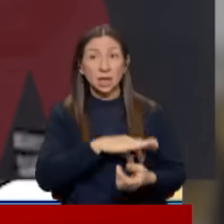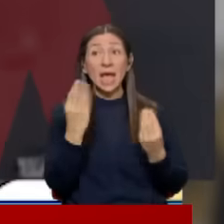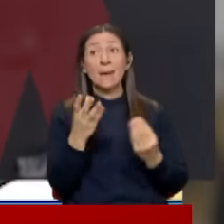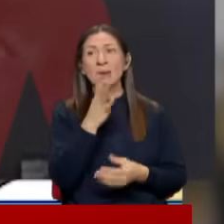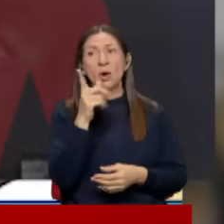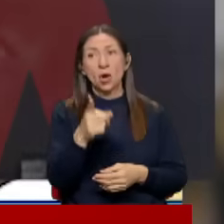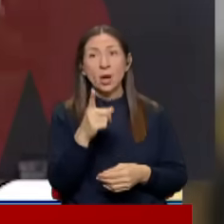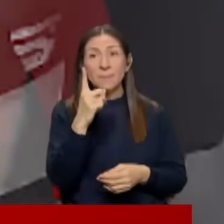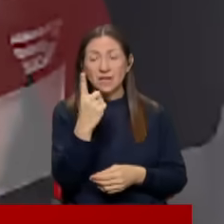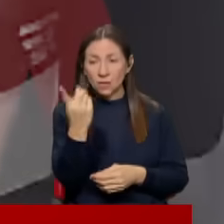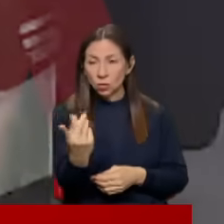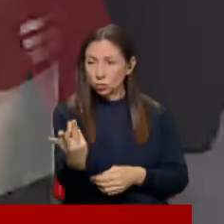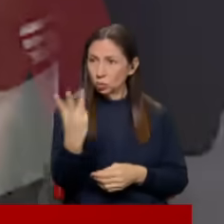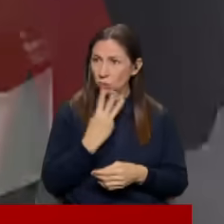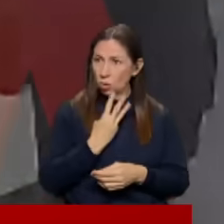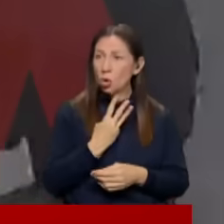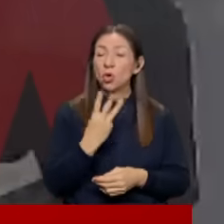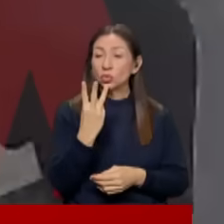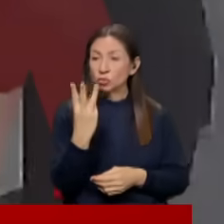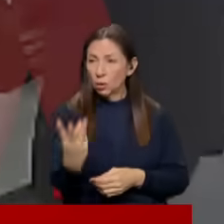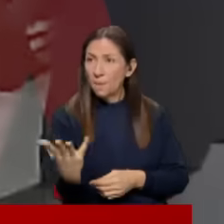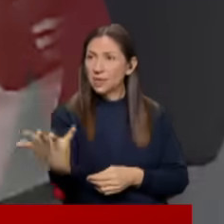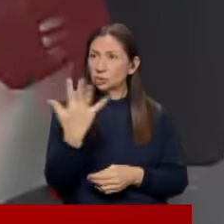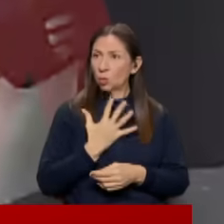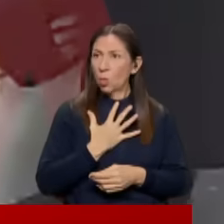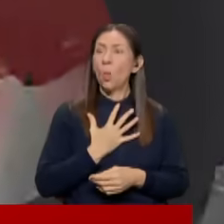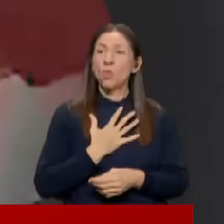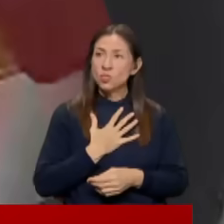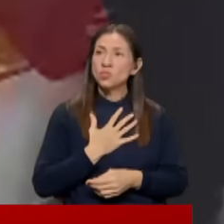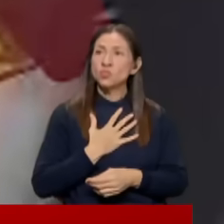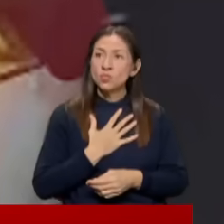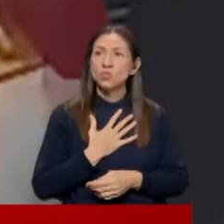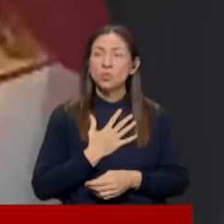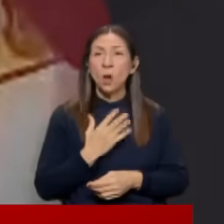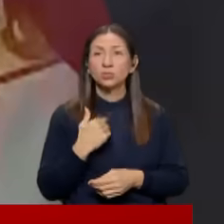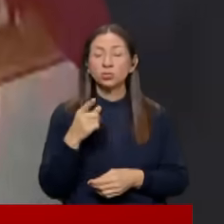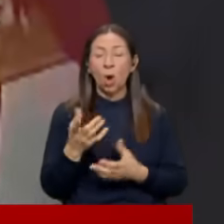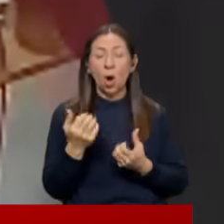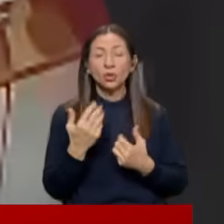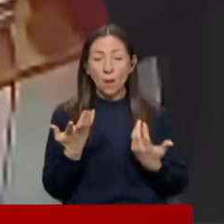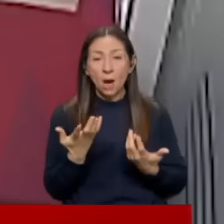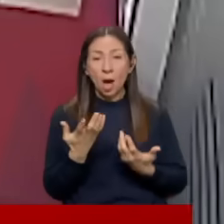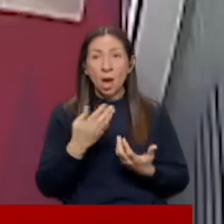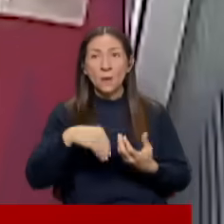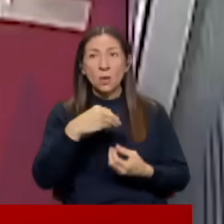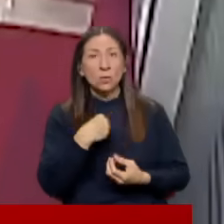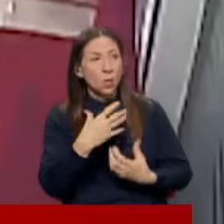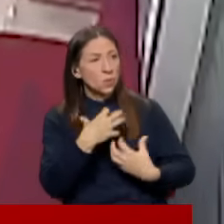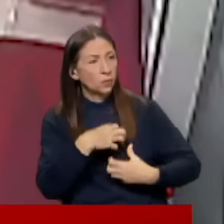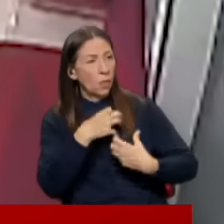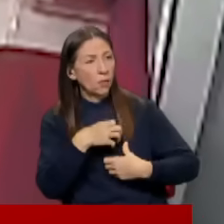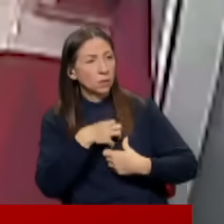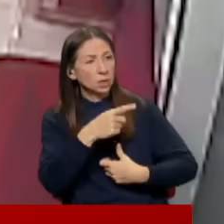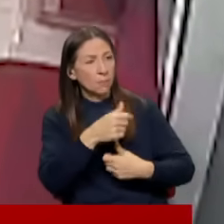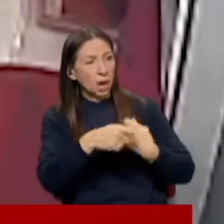iyi biliyorlar. Bir veriyorlar, üç alıyorlar. Üç veriyorlar, beş alıyorlar ve sonra diyorlar ki yani biz bunu aldık ama tefeci bizim peşimizi bırakmıyor. Senin